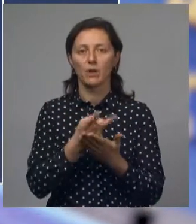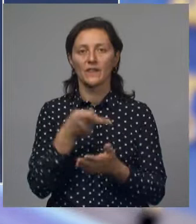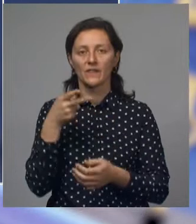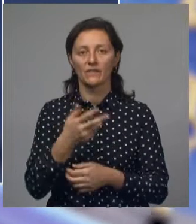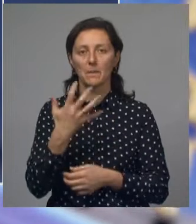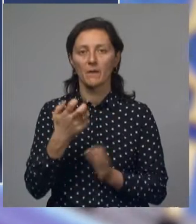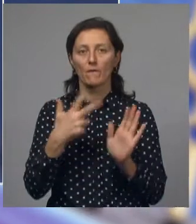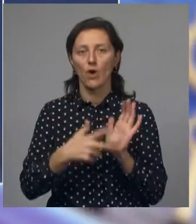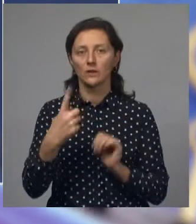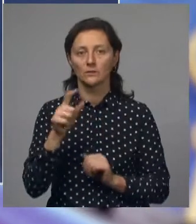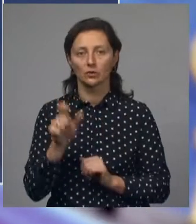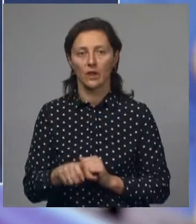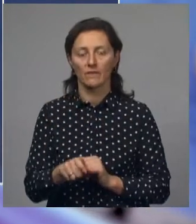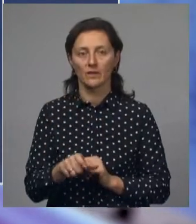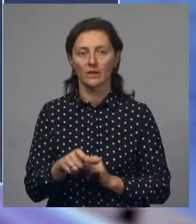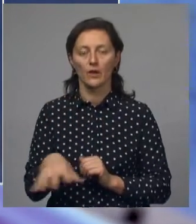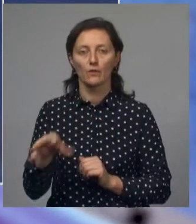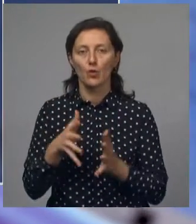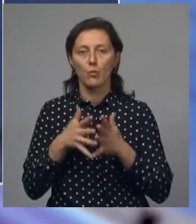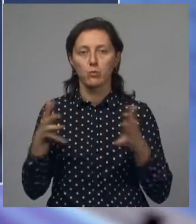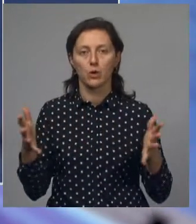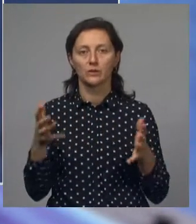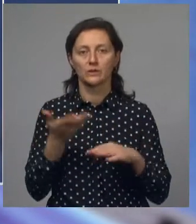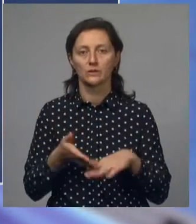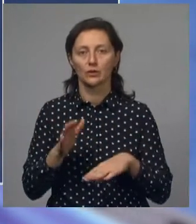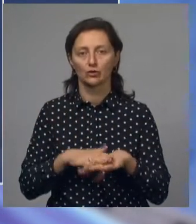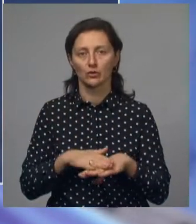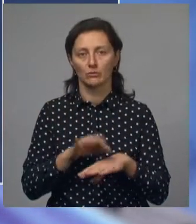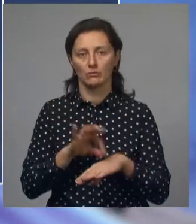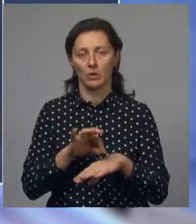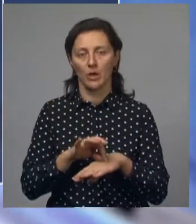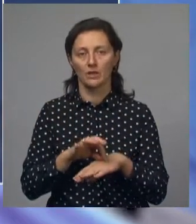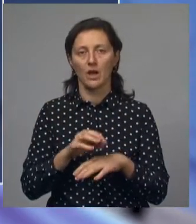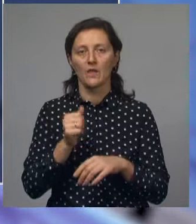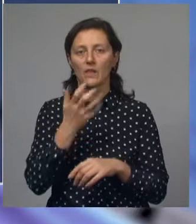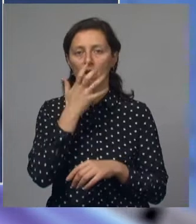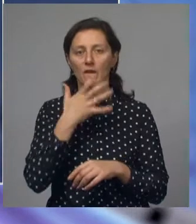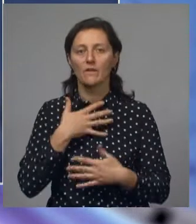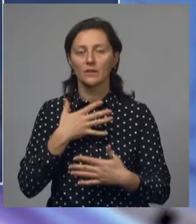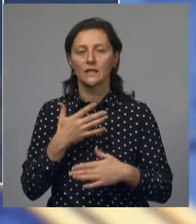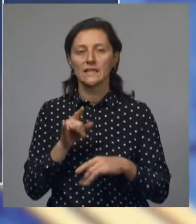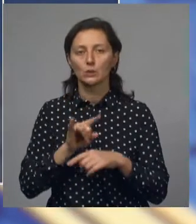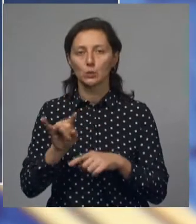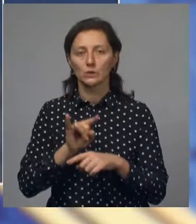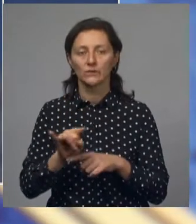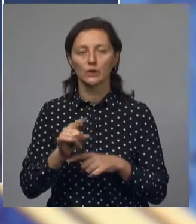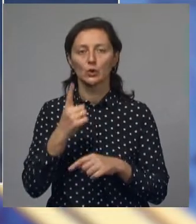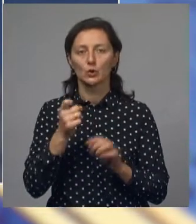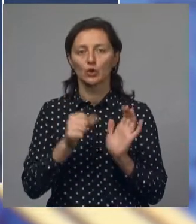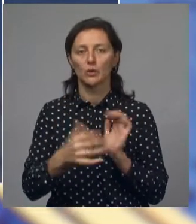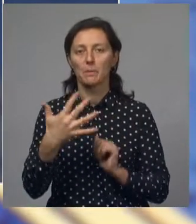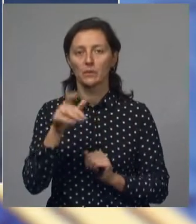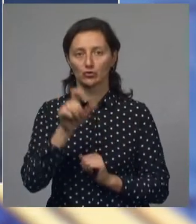2580 один человек все больше пациентов с тяжелым течением болезни на аппаратах искусственной вентиляции легких уже 165